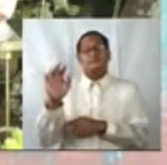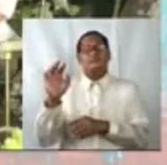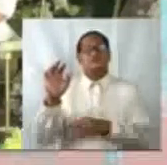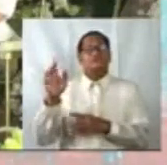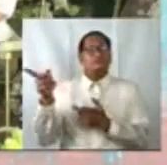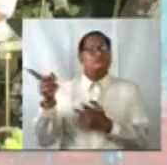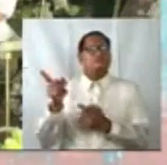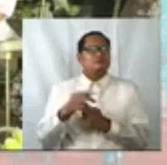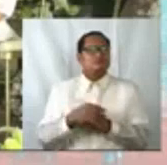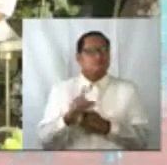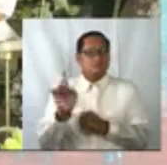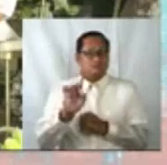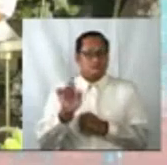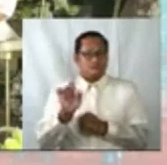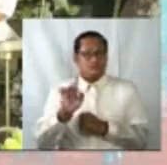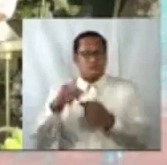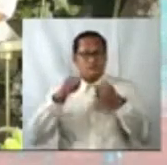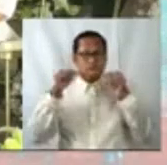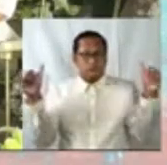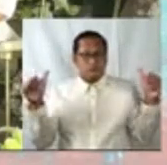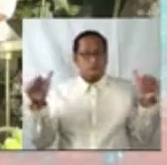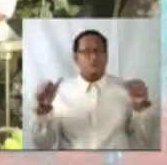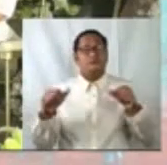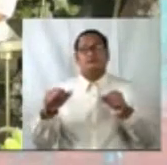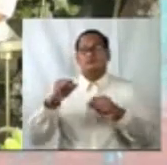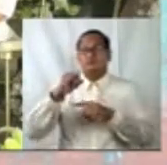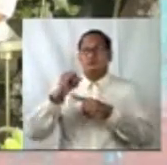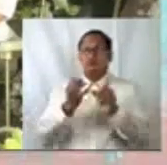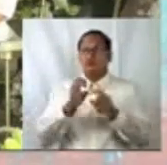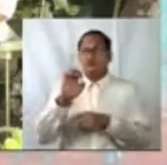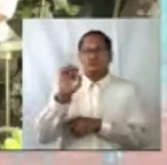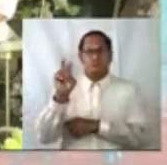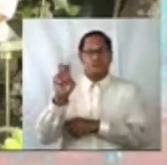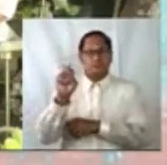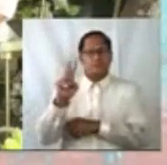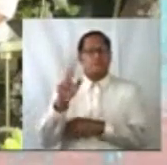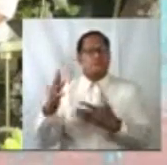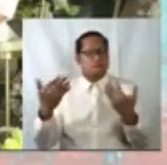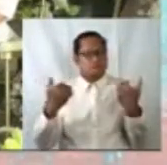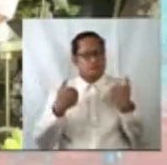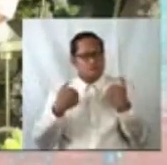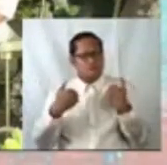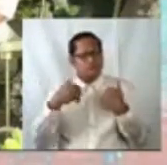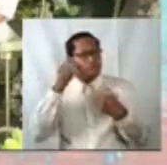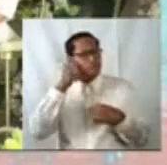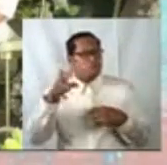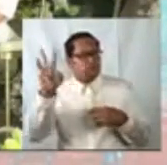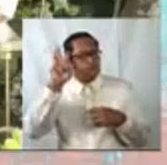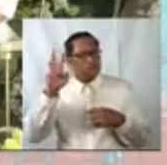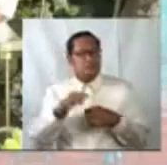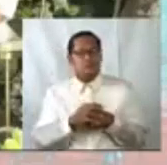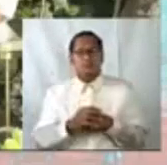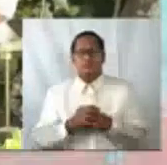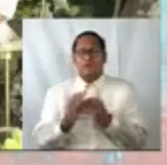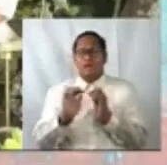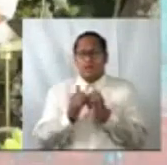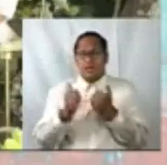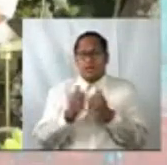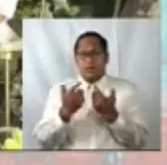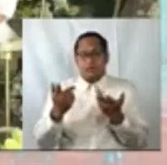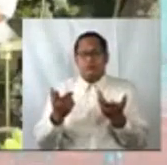29, 1898 what was proclaimed on June 12. So may mga ganyan po siyang kamalayan. Paano po ito nagagawa